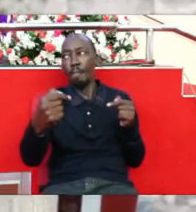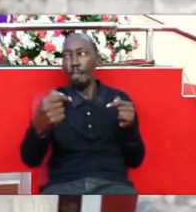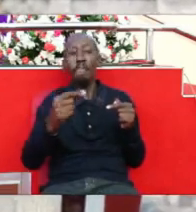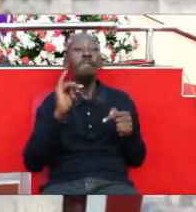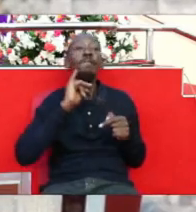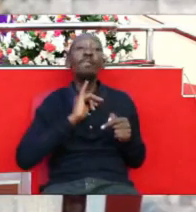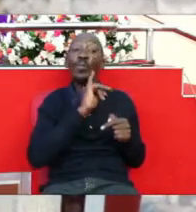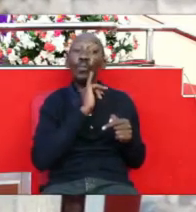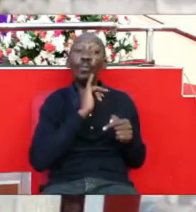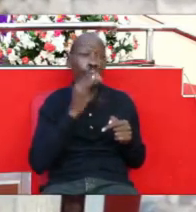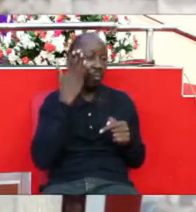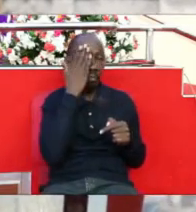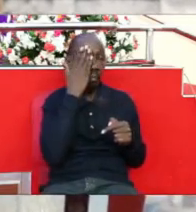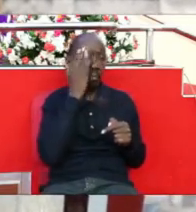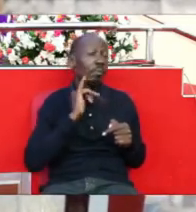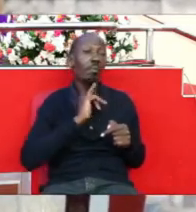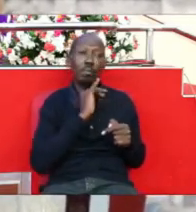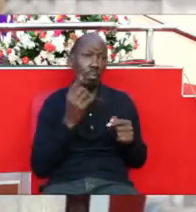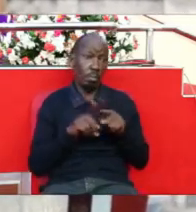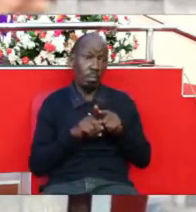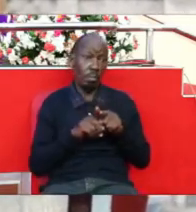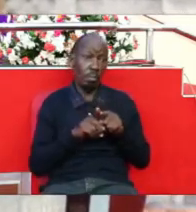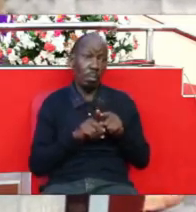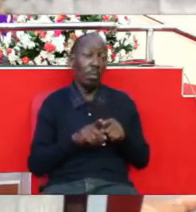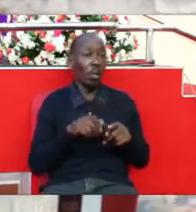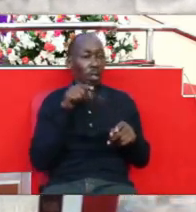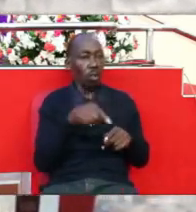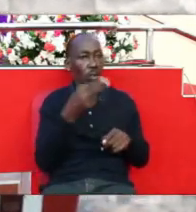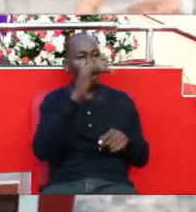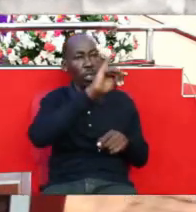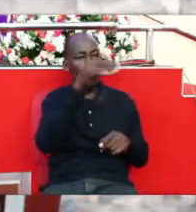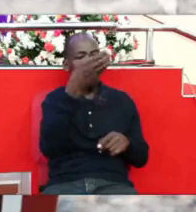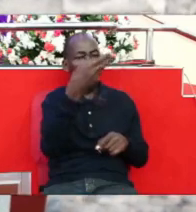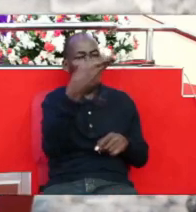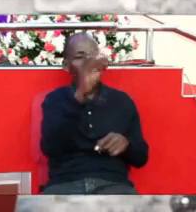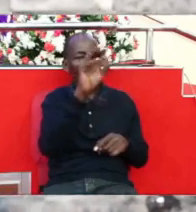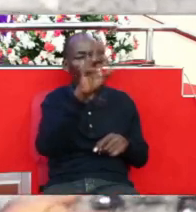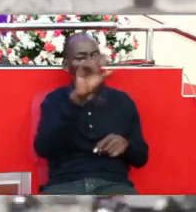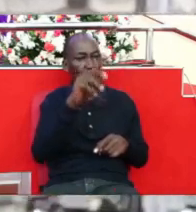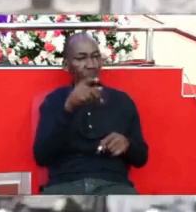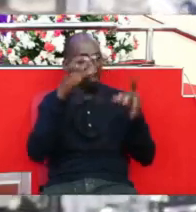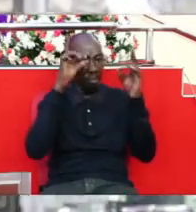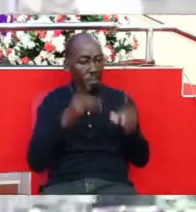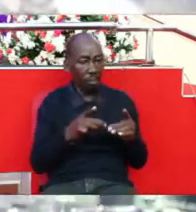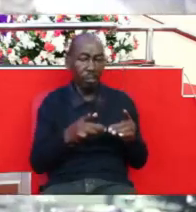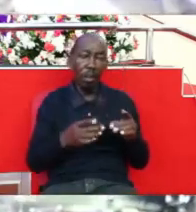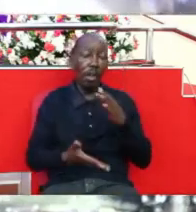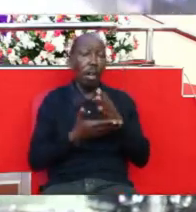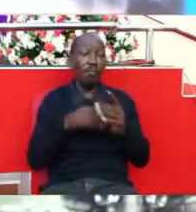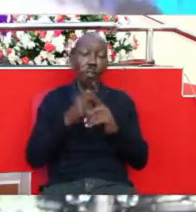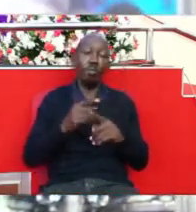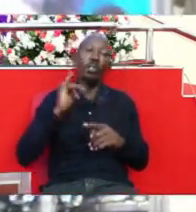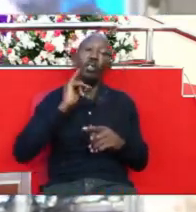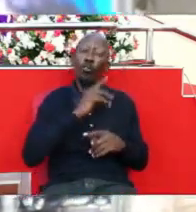Israel. Kutoka nchi ya Moab akaamua kwenda kinyume cha Waisraeli. And so Jehoram sought for help. Kwa hivyo from the king of Judah,